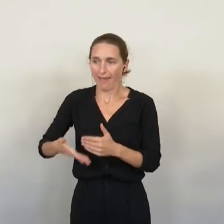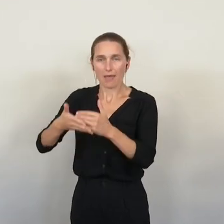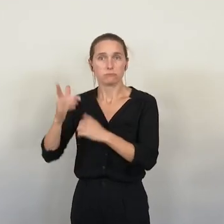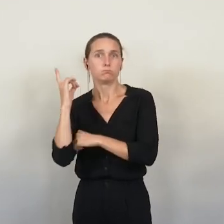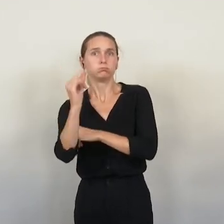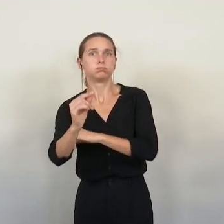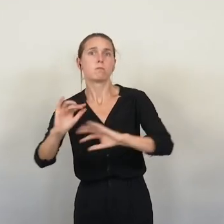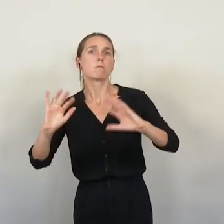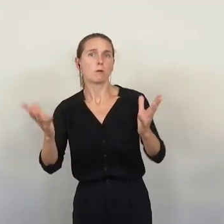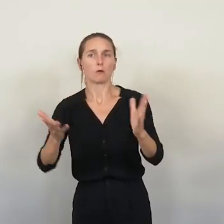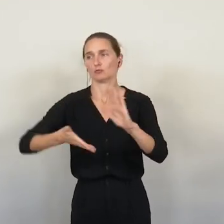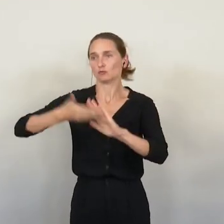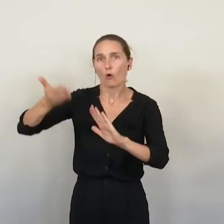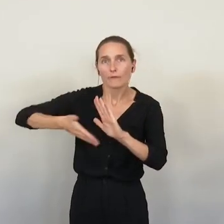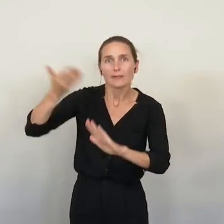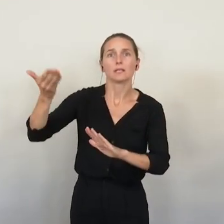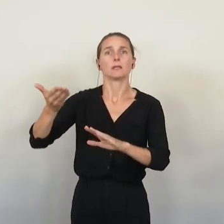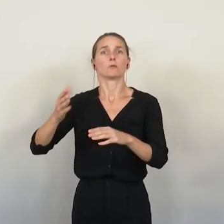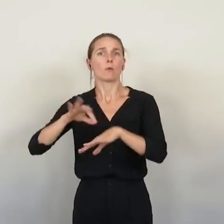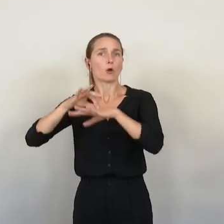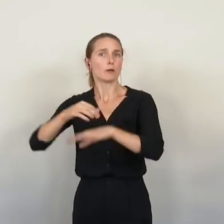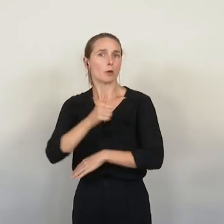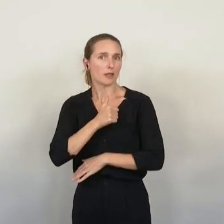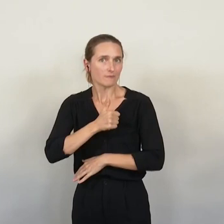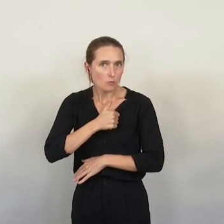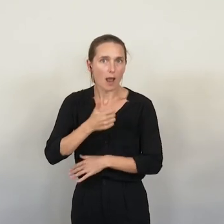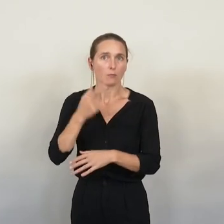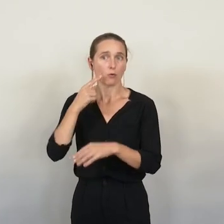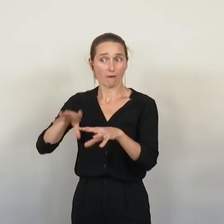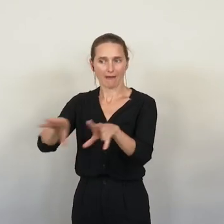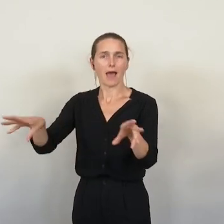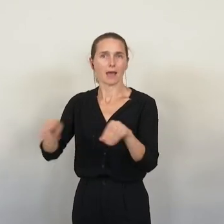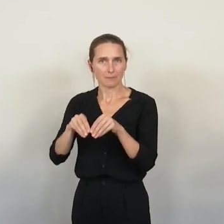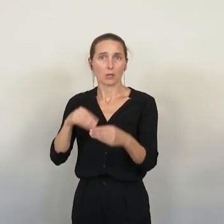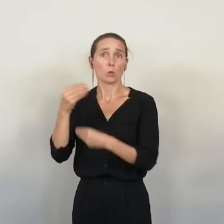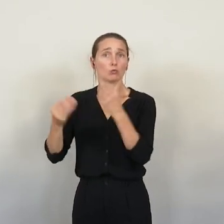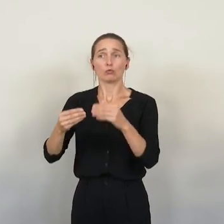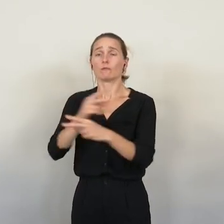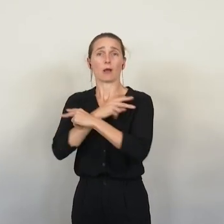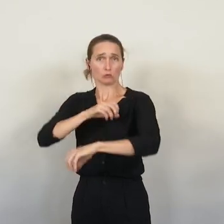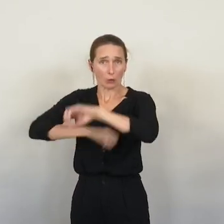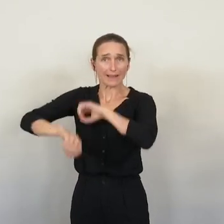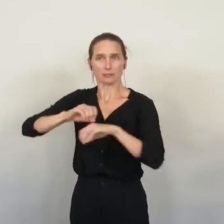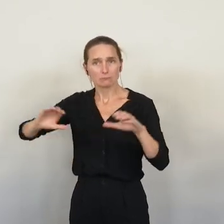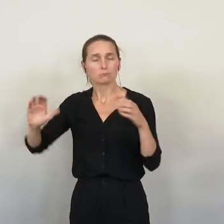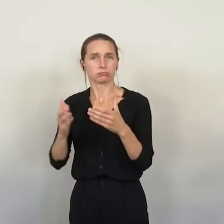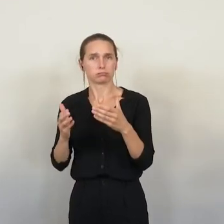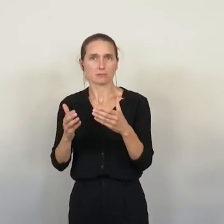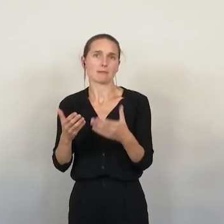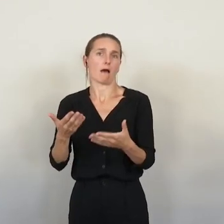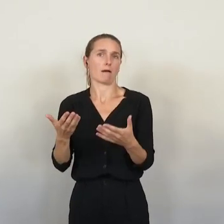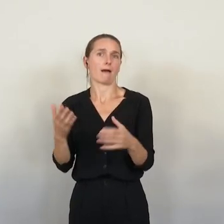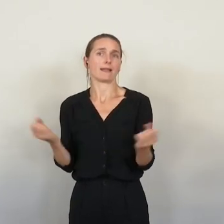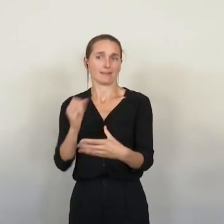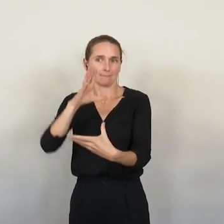des sorties de l'accompagnement individuel notamment en direction des familles et des séjours collectifs la troisième